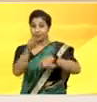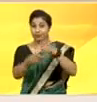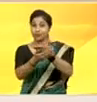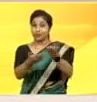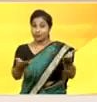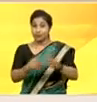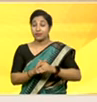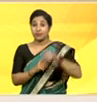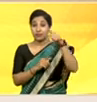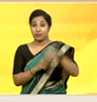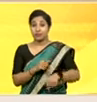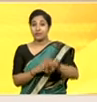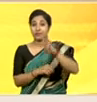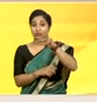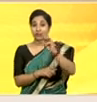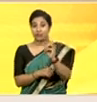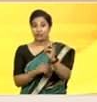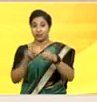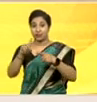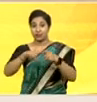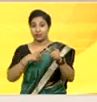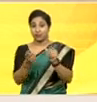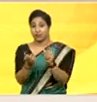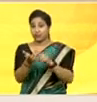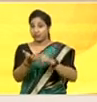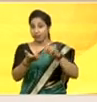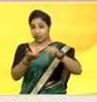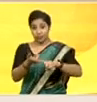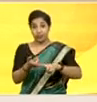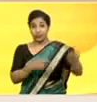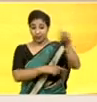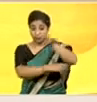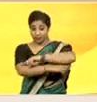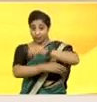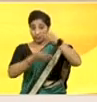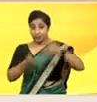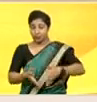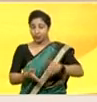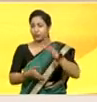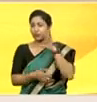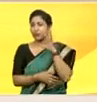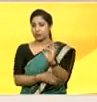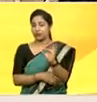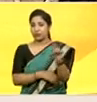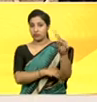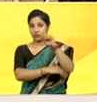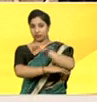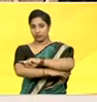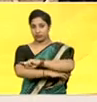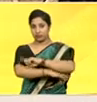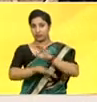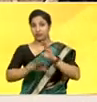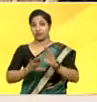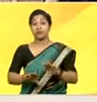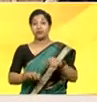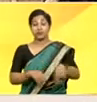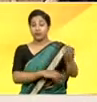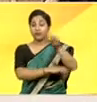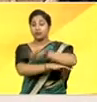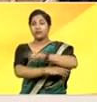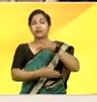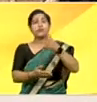आज 30 जून का यह दिन बहुत ही महत्वपूर्ण है। इस दिन